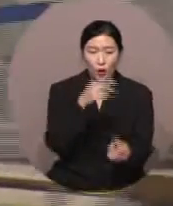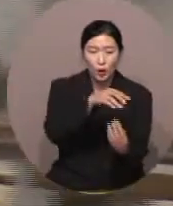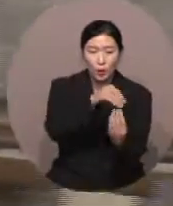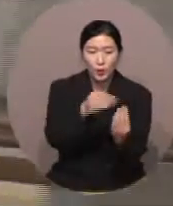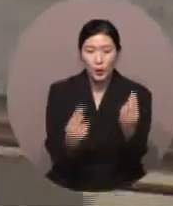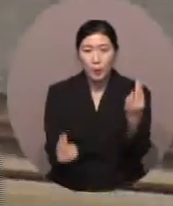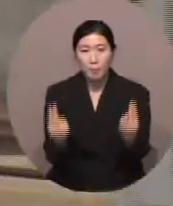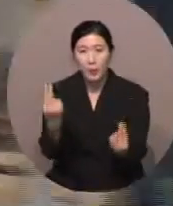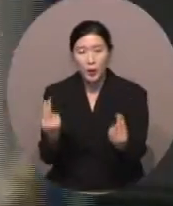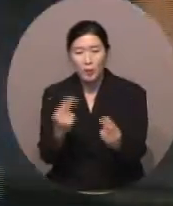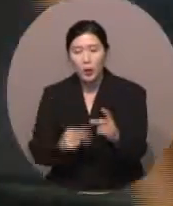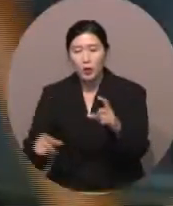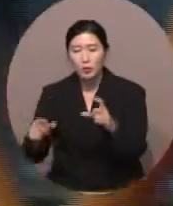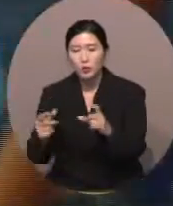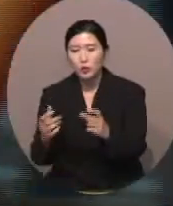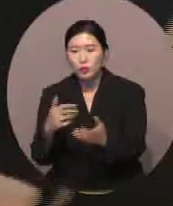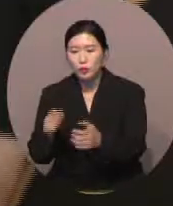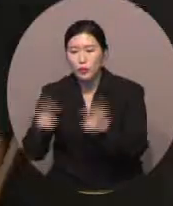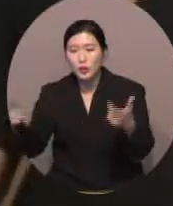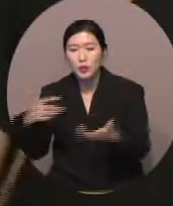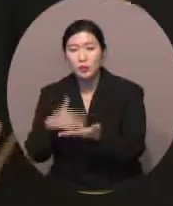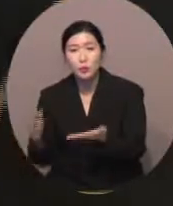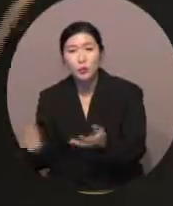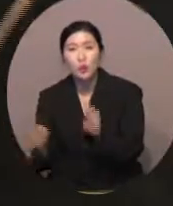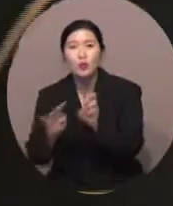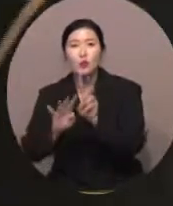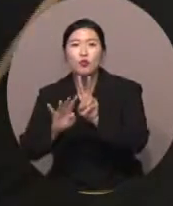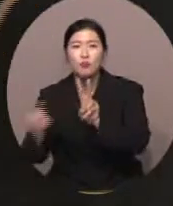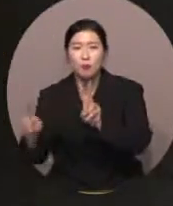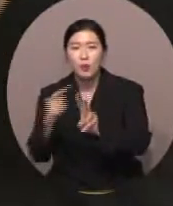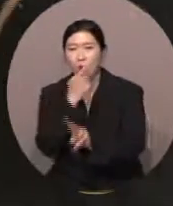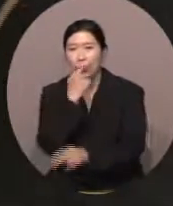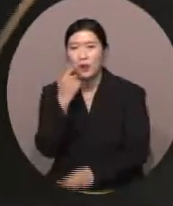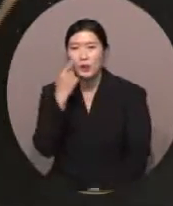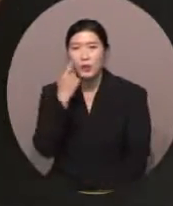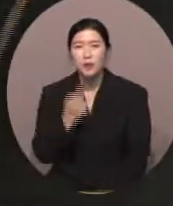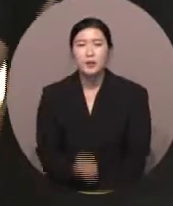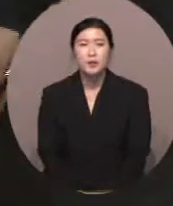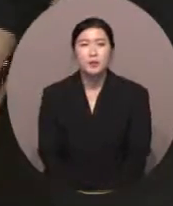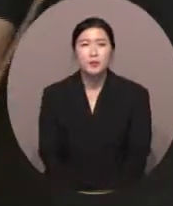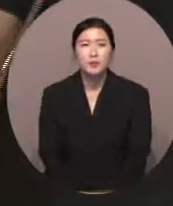추석과 비교하면 일 평균 이용객이 2배 가까이 늘어났다 고 밝혔습니다